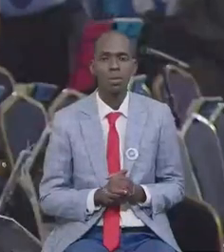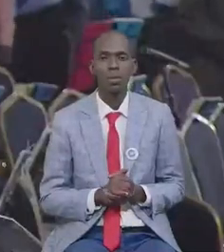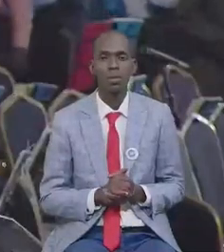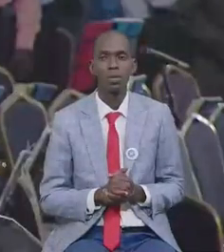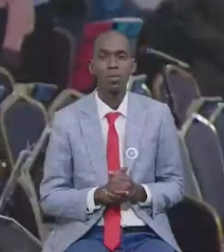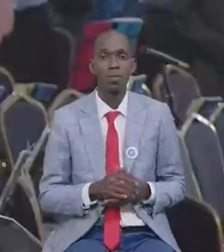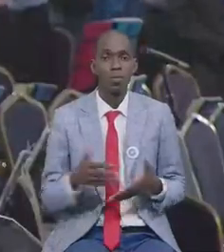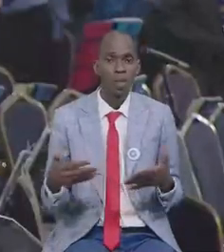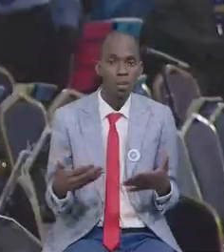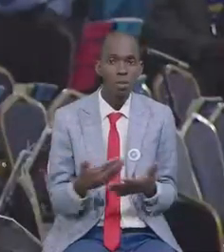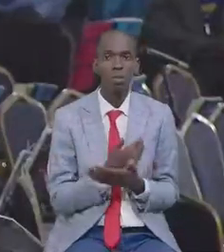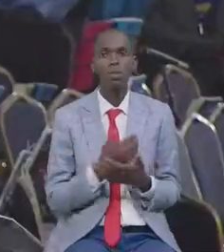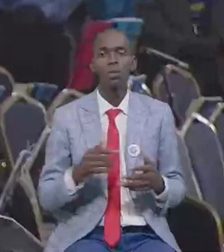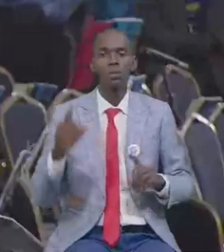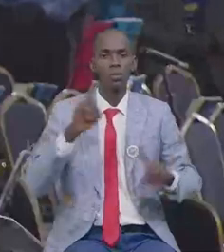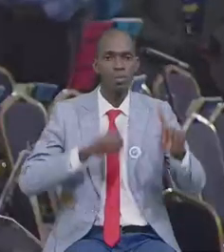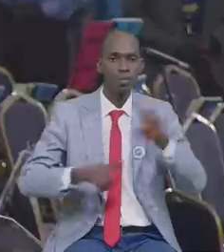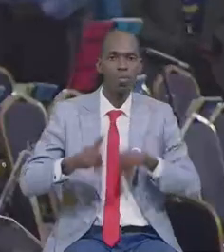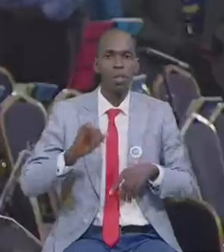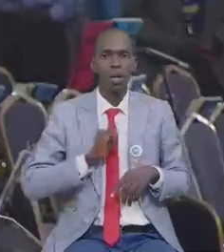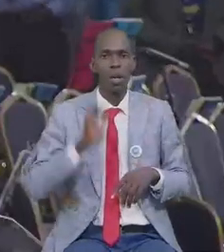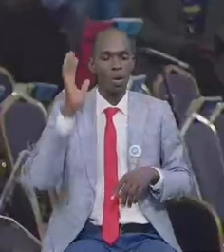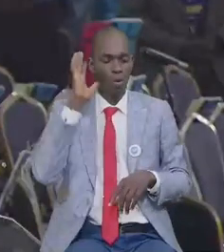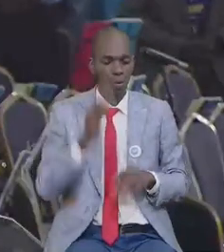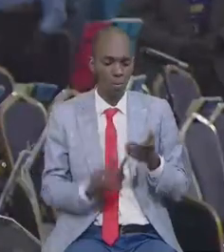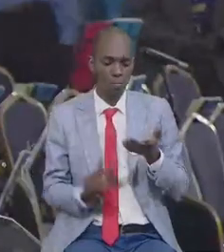Nouveau chant, je me lèverai et